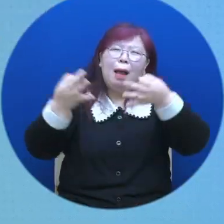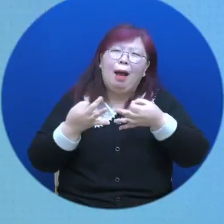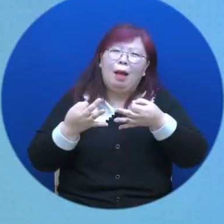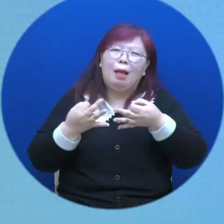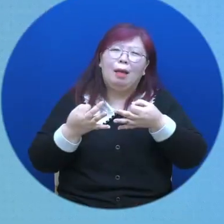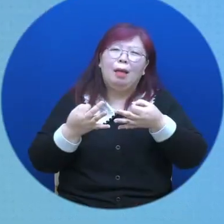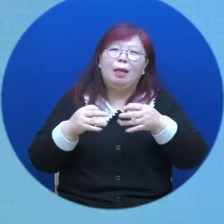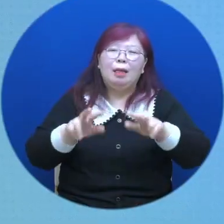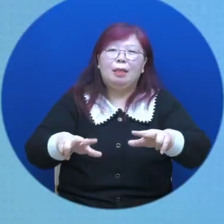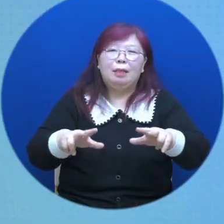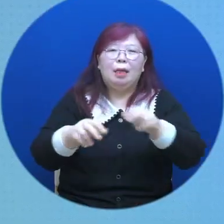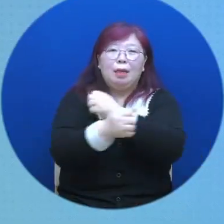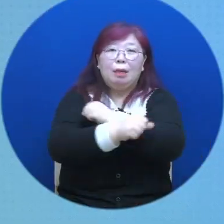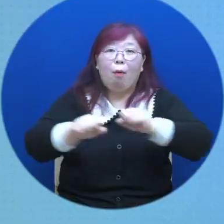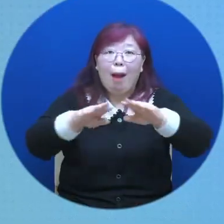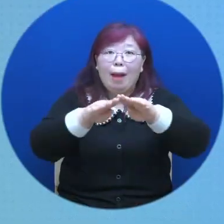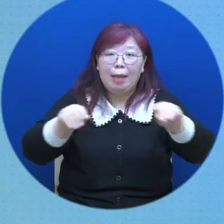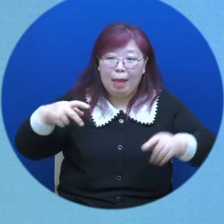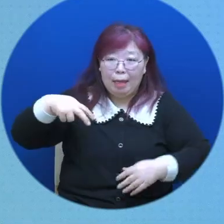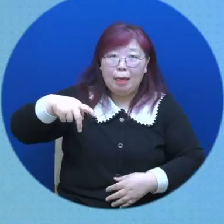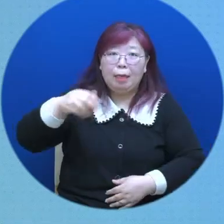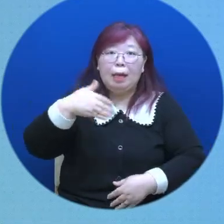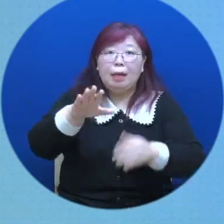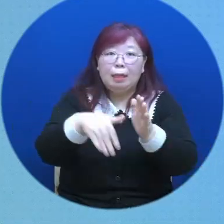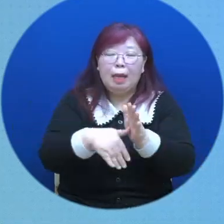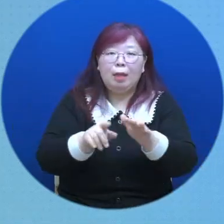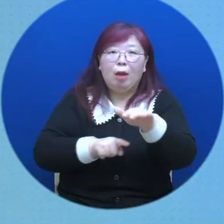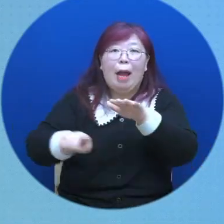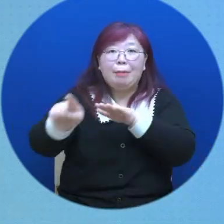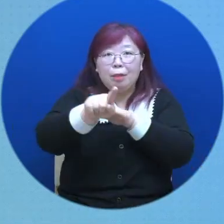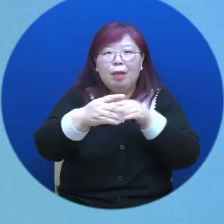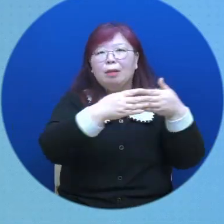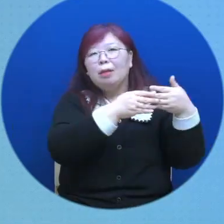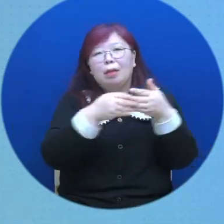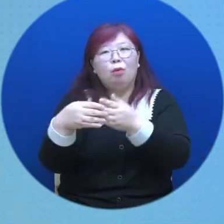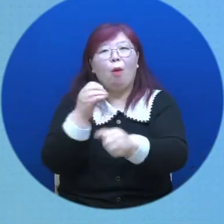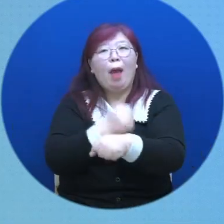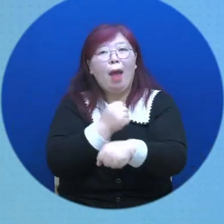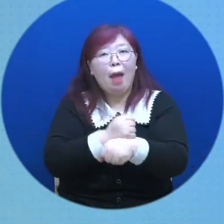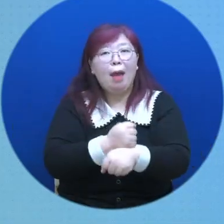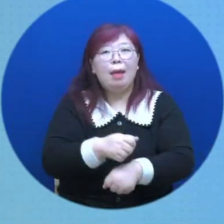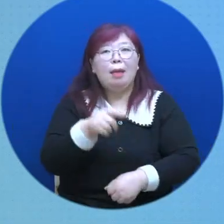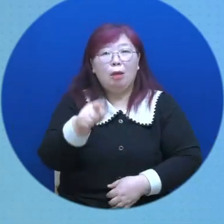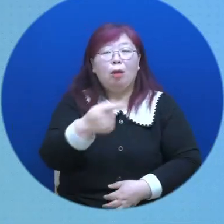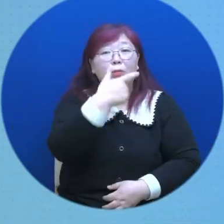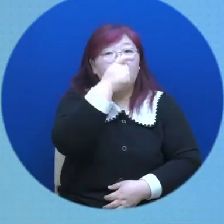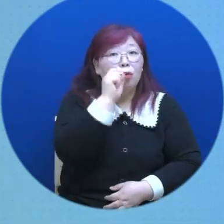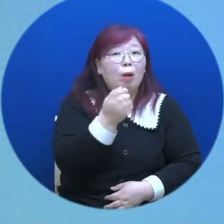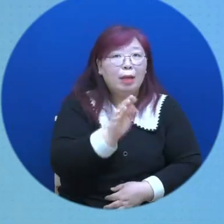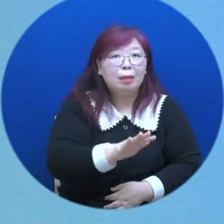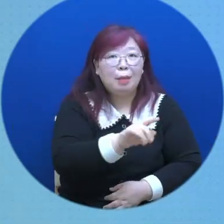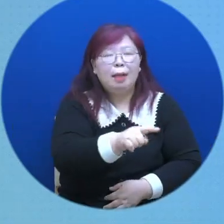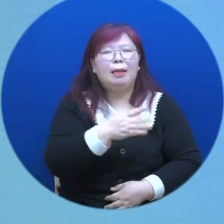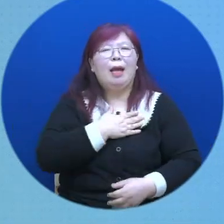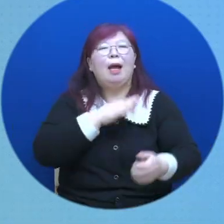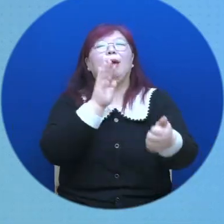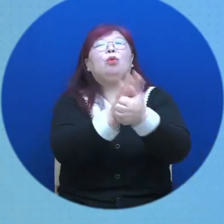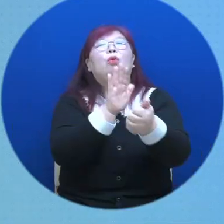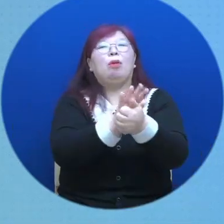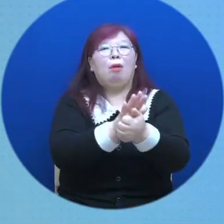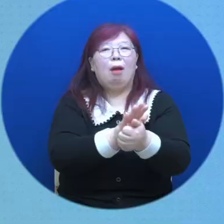이 광야길을 갈 때 내가 앞서가며 너희들을 인도할 거야. 너희들은 부족하지만 내가 너희들을 도울